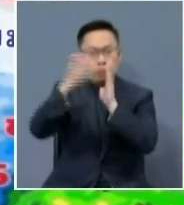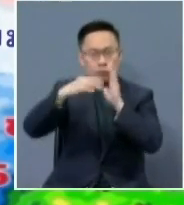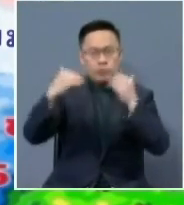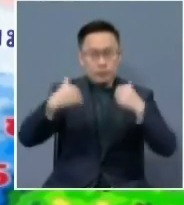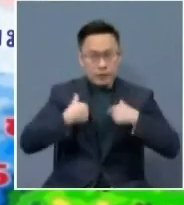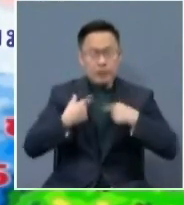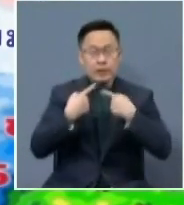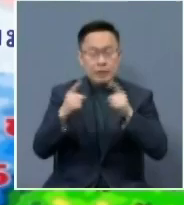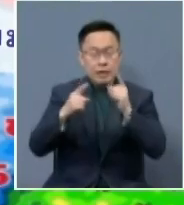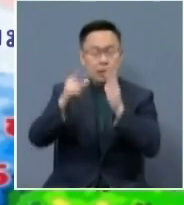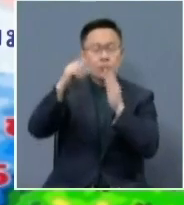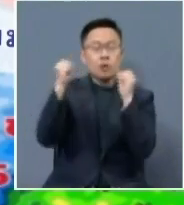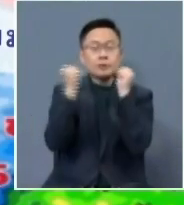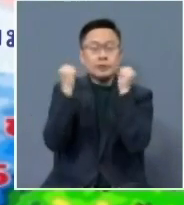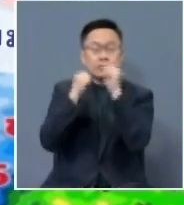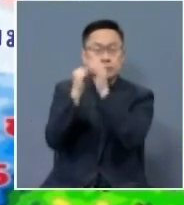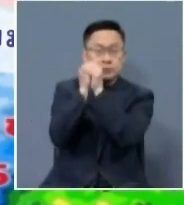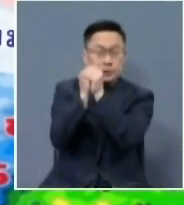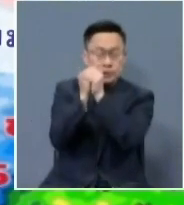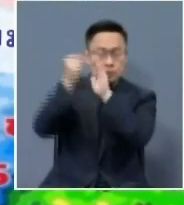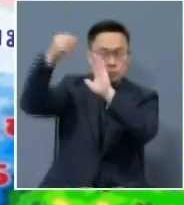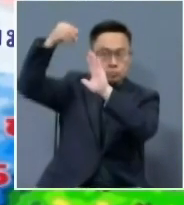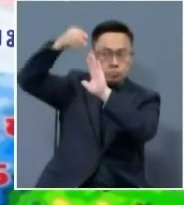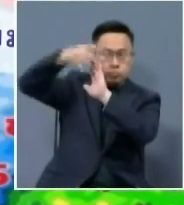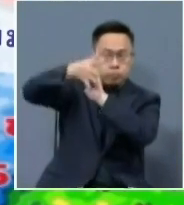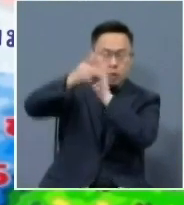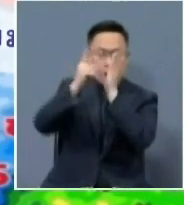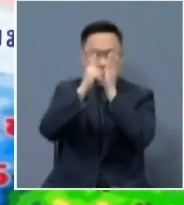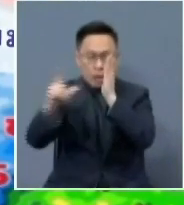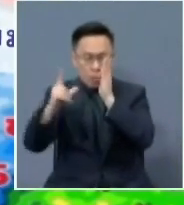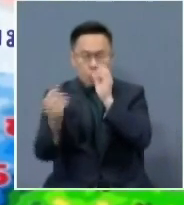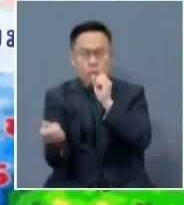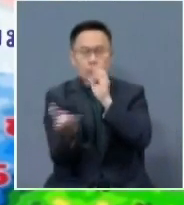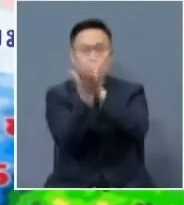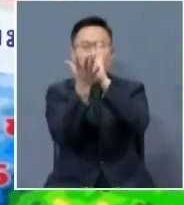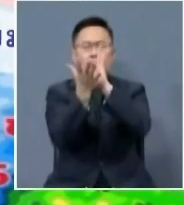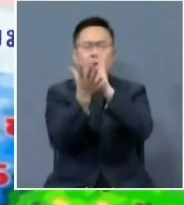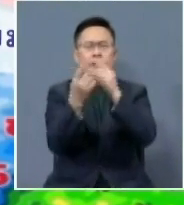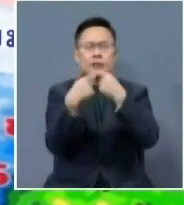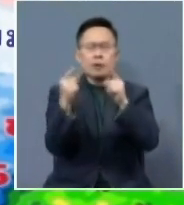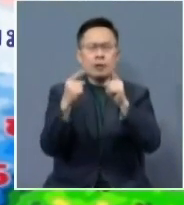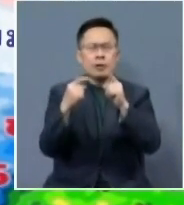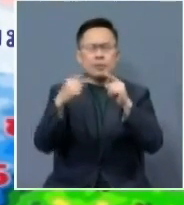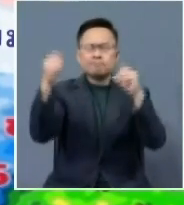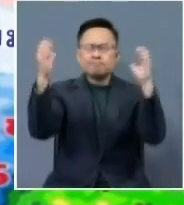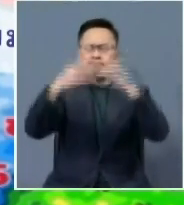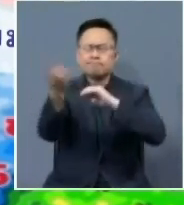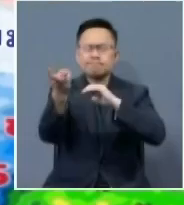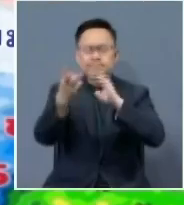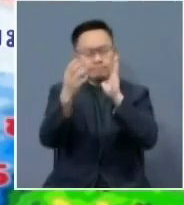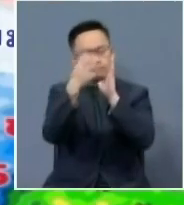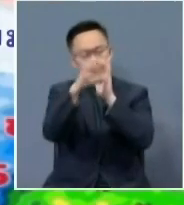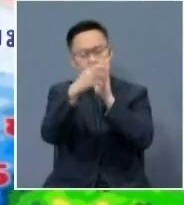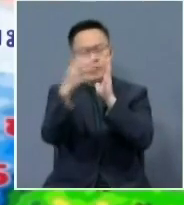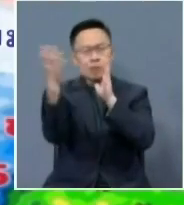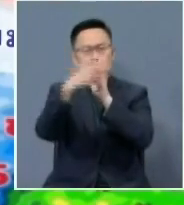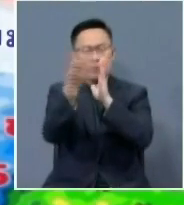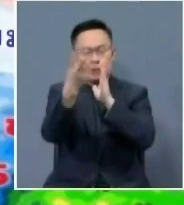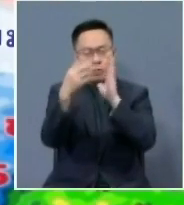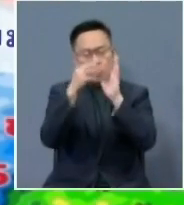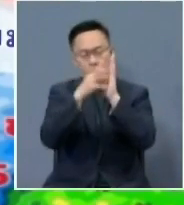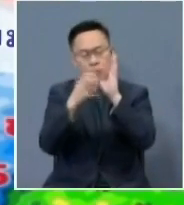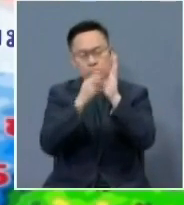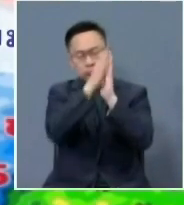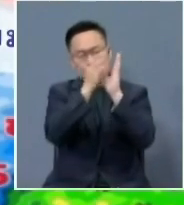เราเมื่อเจอกับหย่อมความกวดอากาศต่ำค่ะจึงทำให้ไม่น่าเป็นห่วงสักเท่าไหร่แค่มีแค่พื้นที่พ่อีสานที่มีฝนเพิ่มขึ้นเท่านั้นเอง